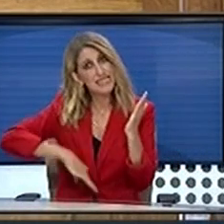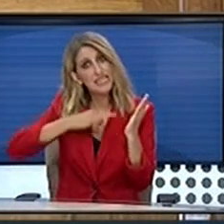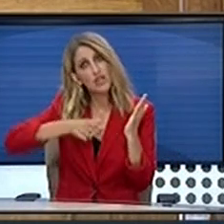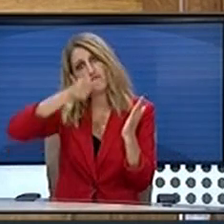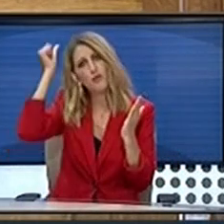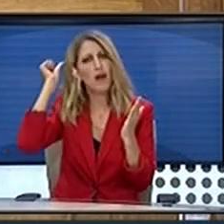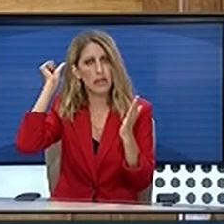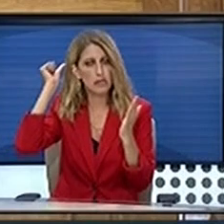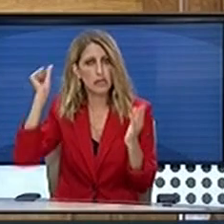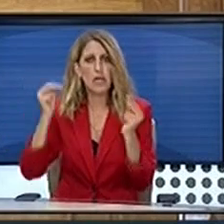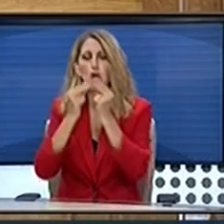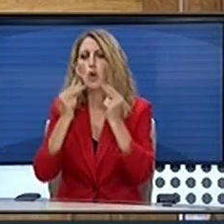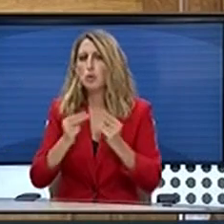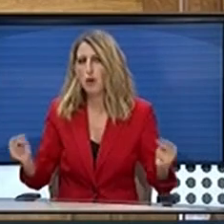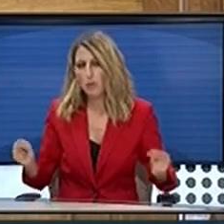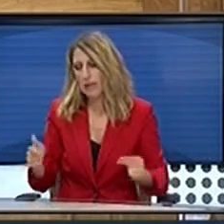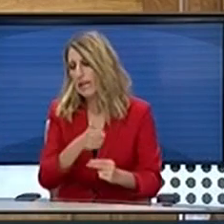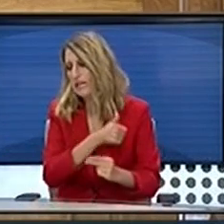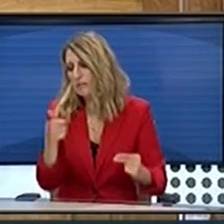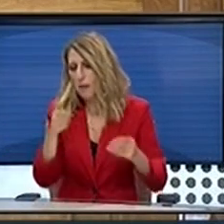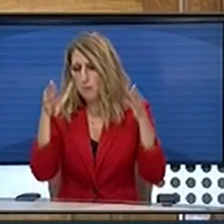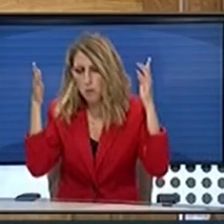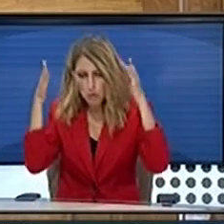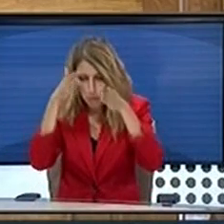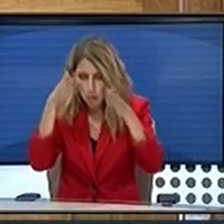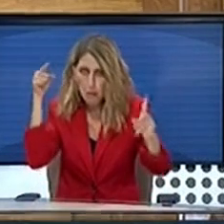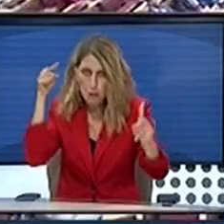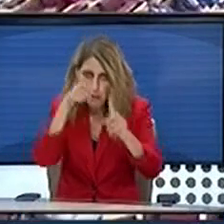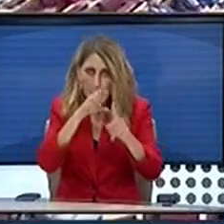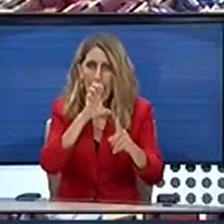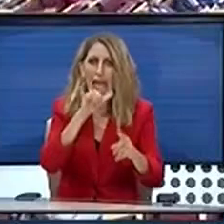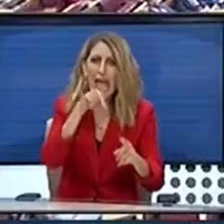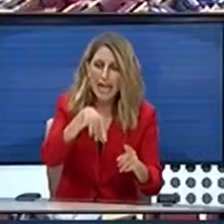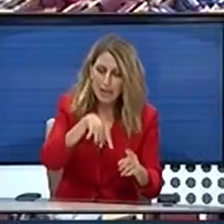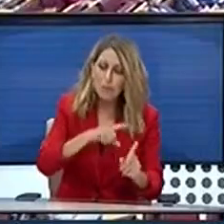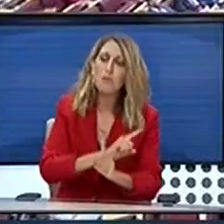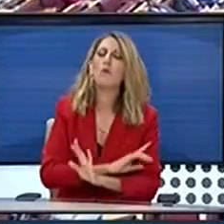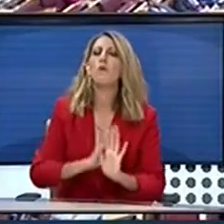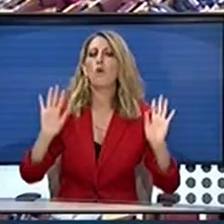πολύ μεγάλο ενδιαφέρον την τοποθέτησή σας, κύριε Βαρουφάκη, για το θέμα αυτό.